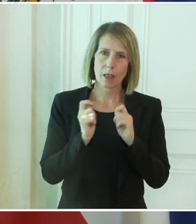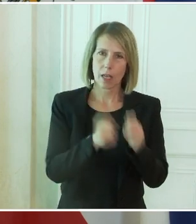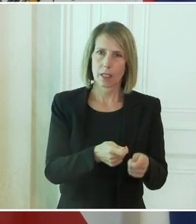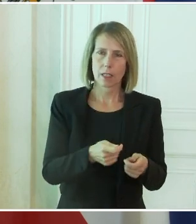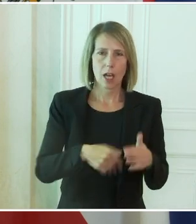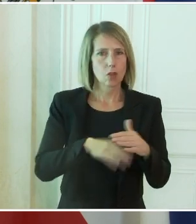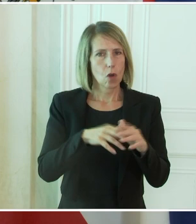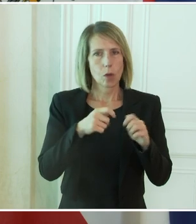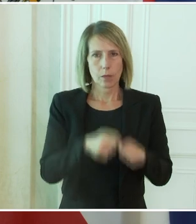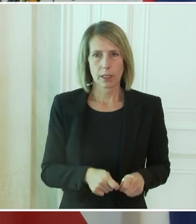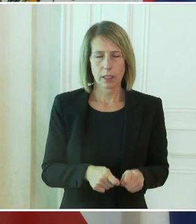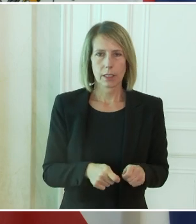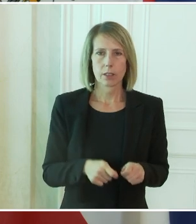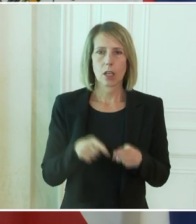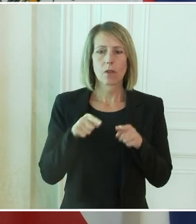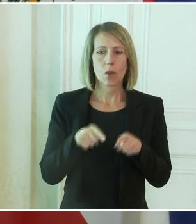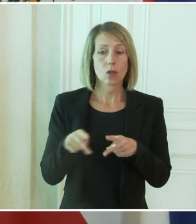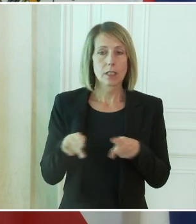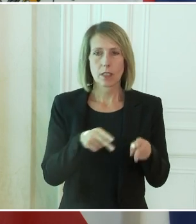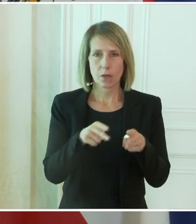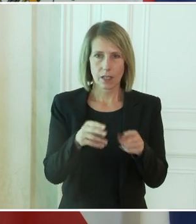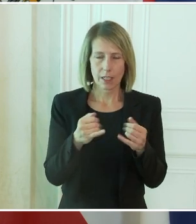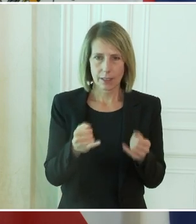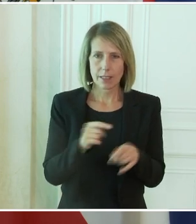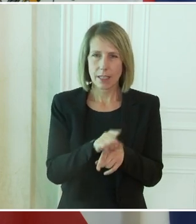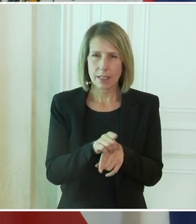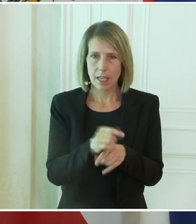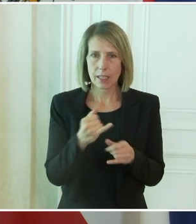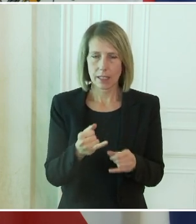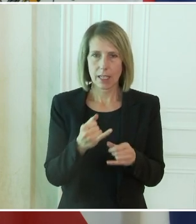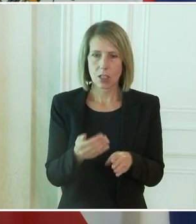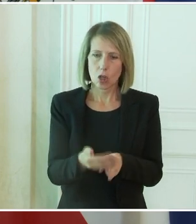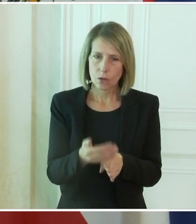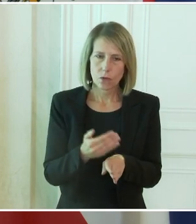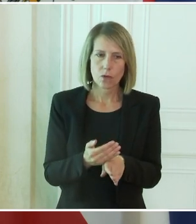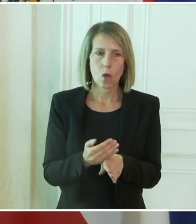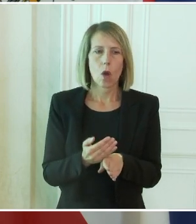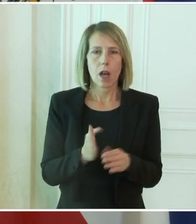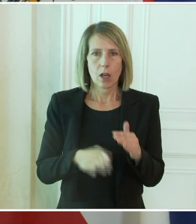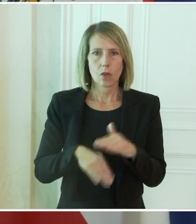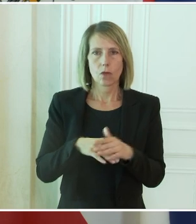man aber nutzen, um ein Heranführen an die Europäische Union schon vor dem Erreichen einer